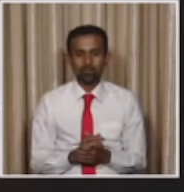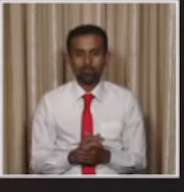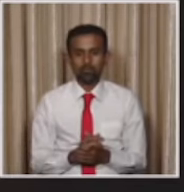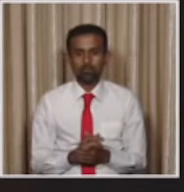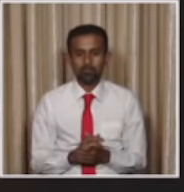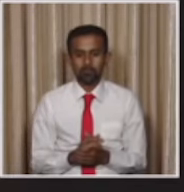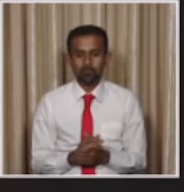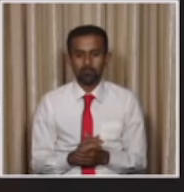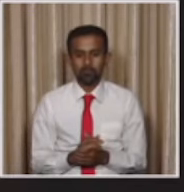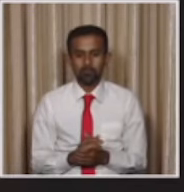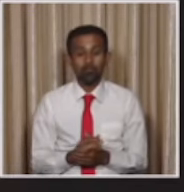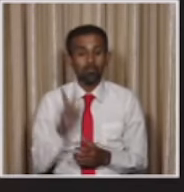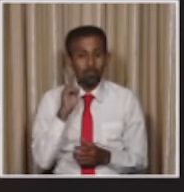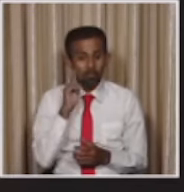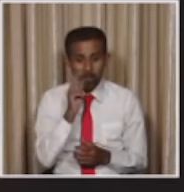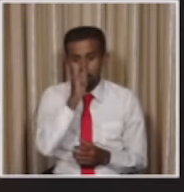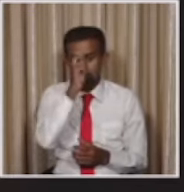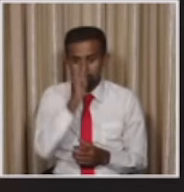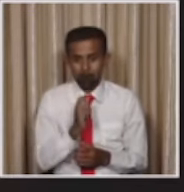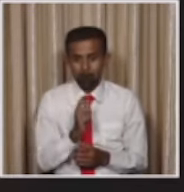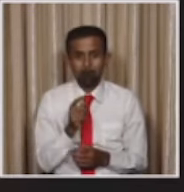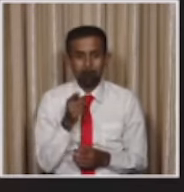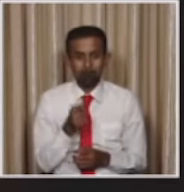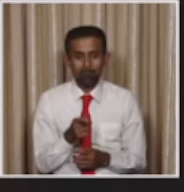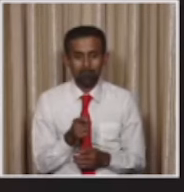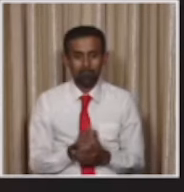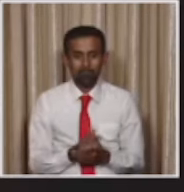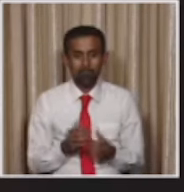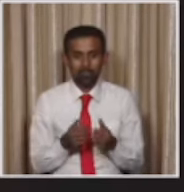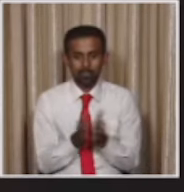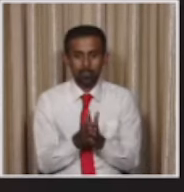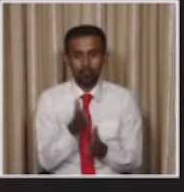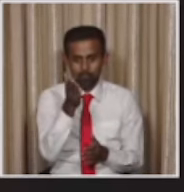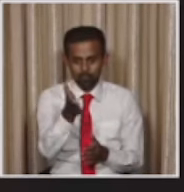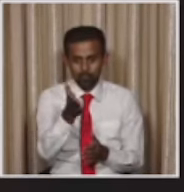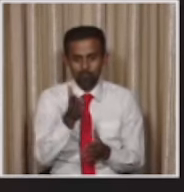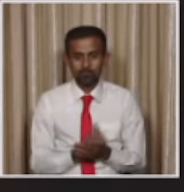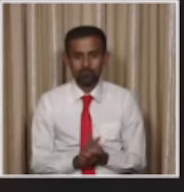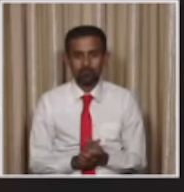මන්ත්‍රීතුමනි රනල් වික්‍රමසිංහ මහත්තයාටයි තමුන්නාසලටයි